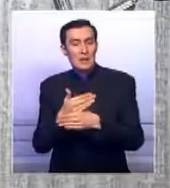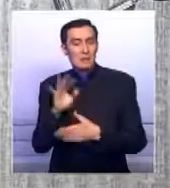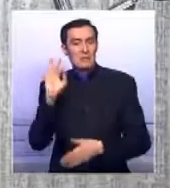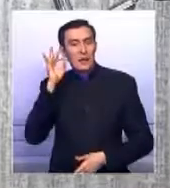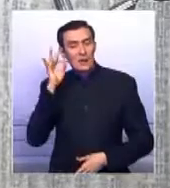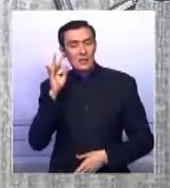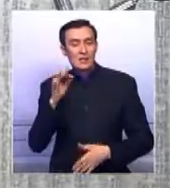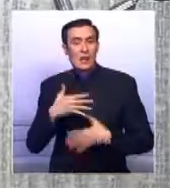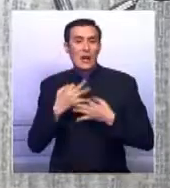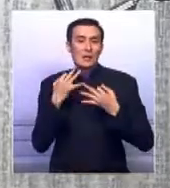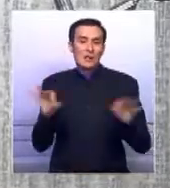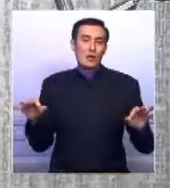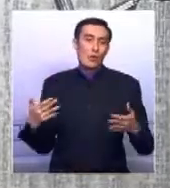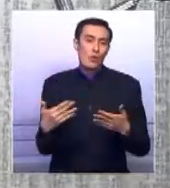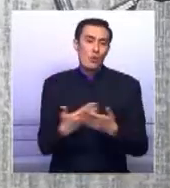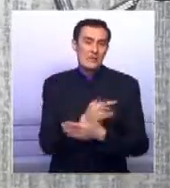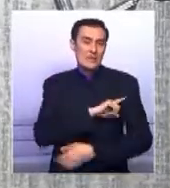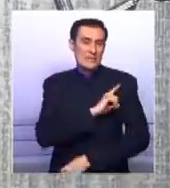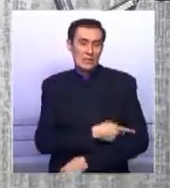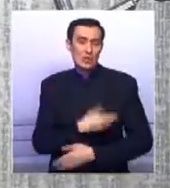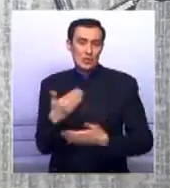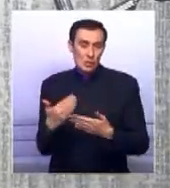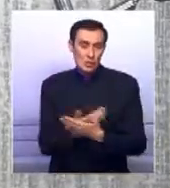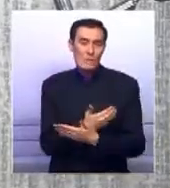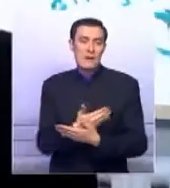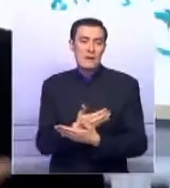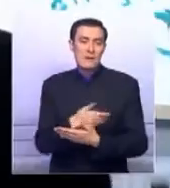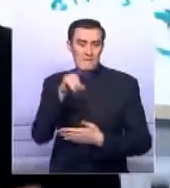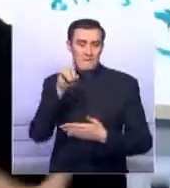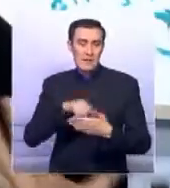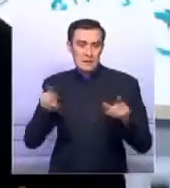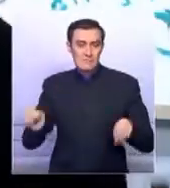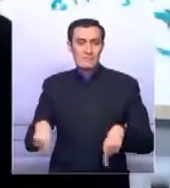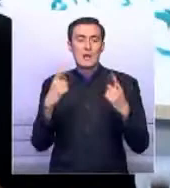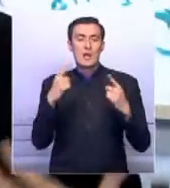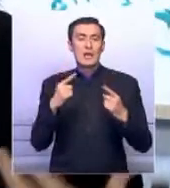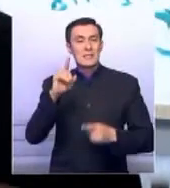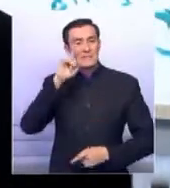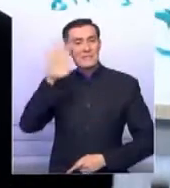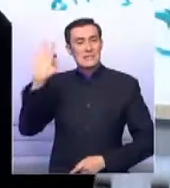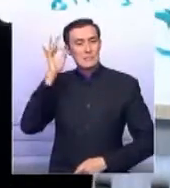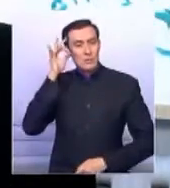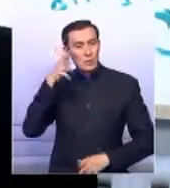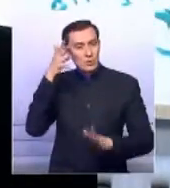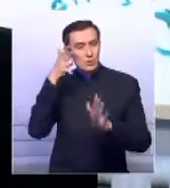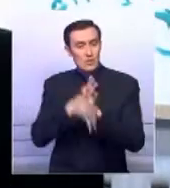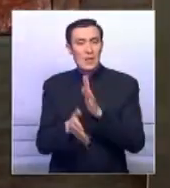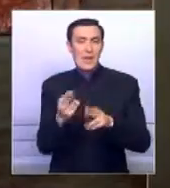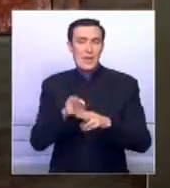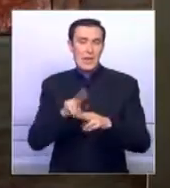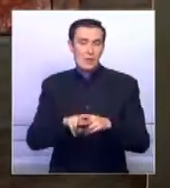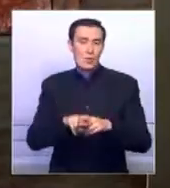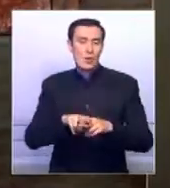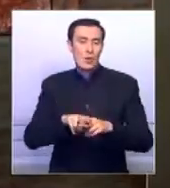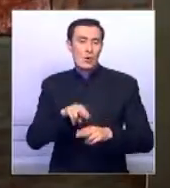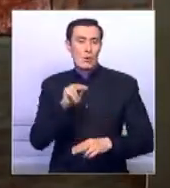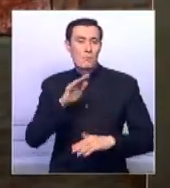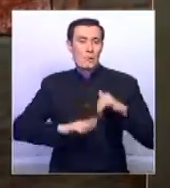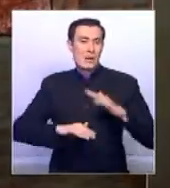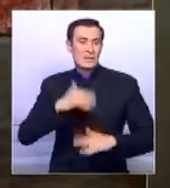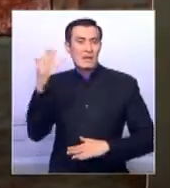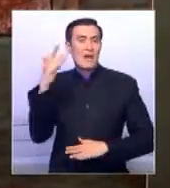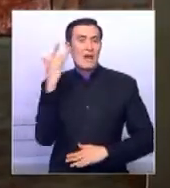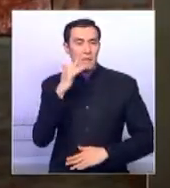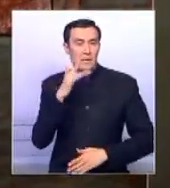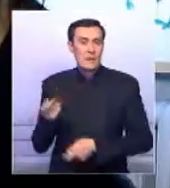слабым людям раскрыть в себе новый потенциал и заново поверить в себя. Известный в стране психолог досконально изучила эту практику в Америке и привезла